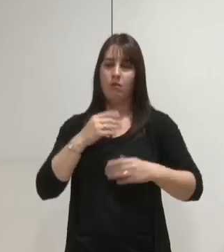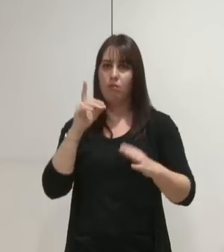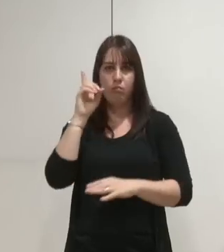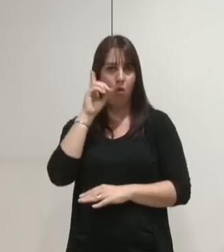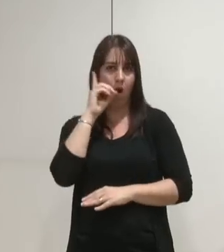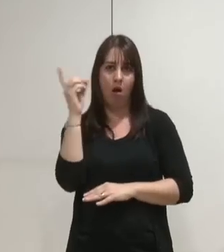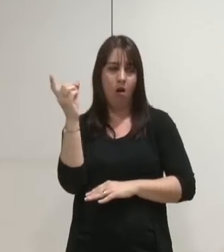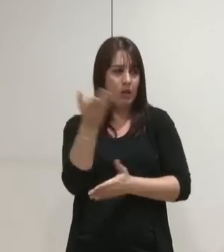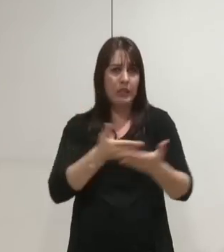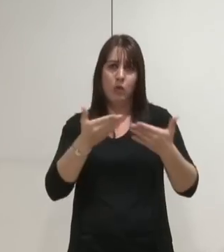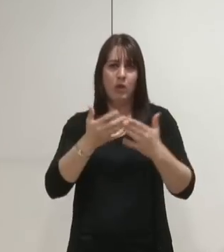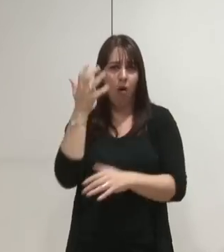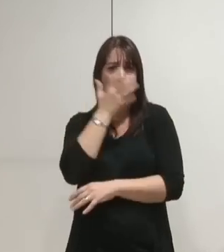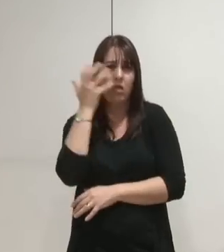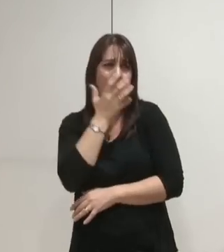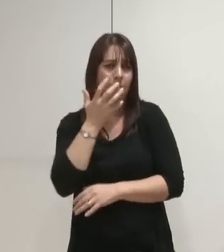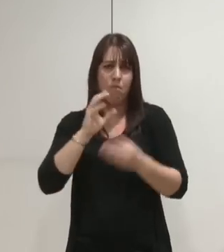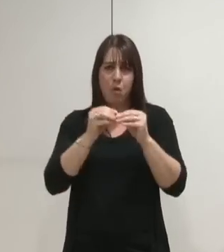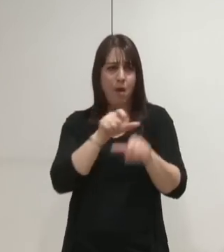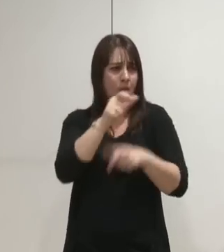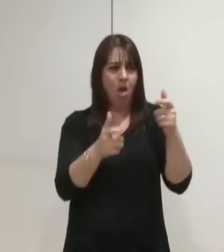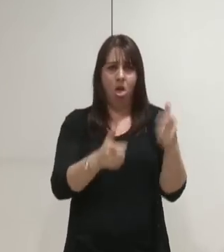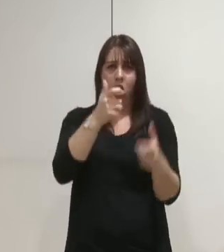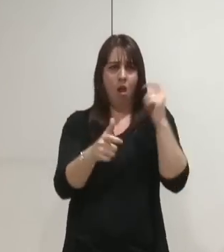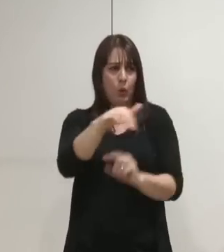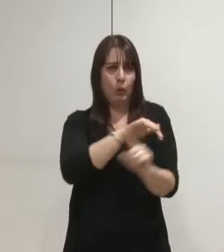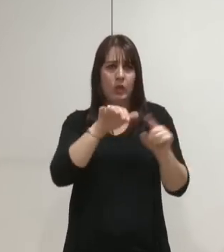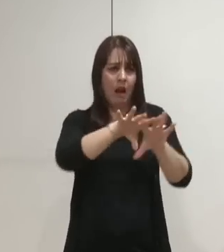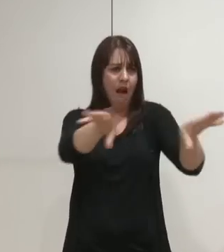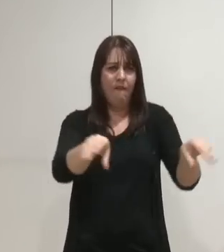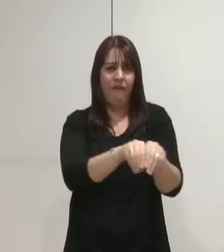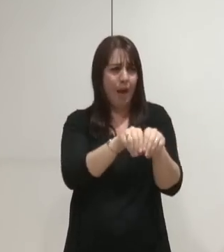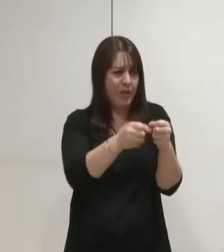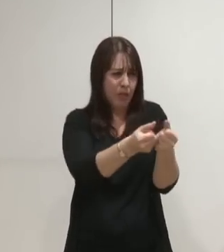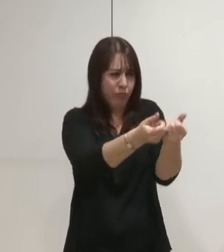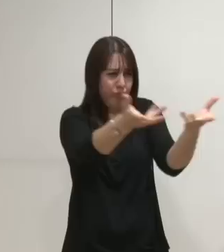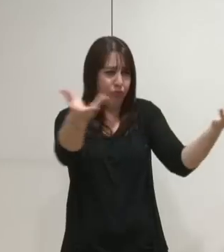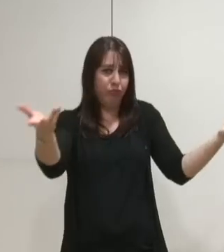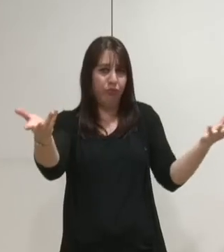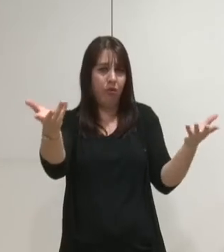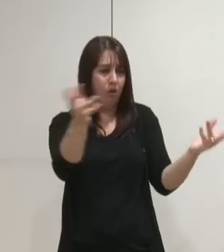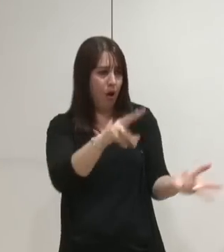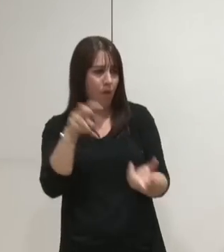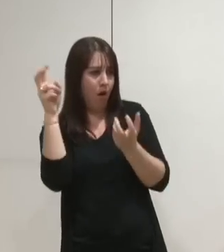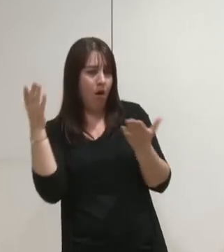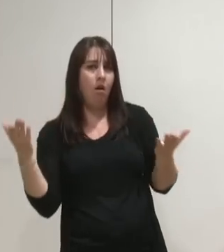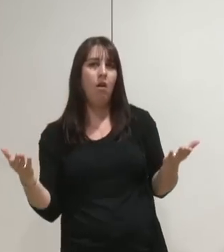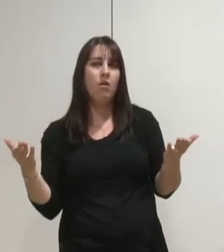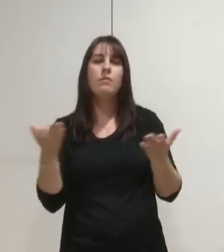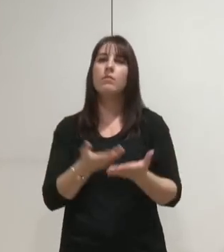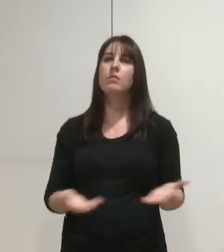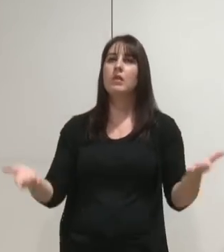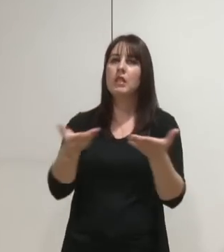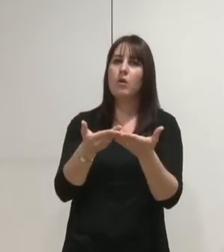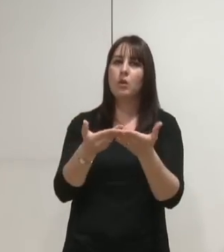des drames et elle maintient dans la plus grande précarité un grand nombre de familles dans cette situation